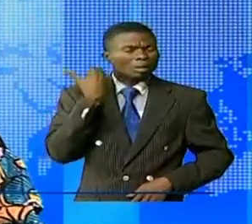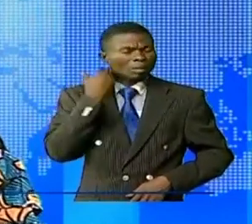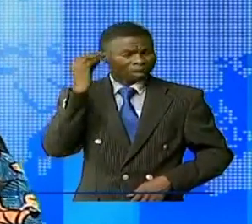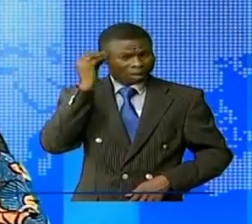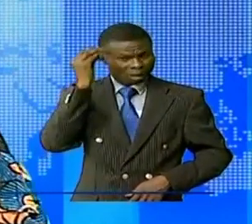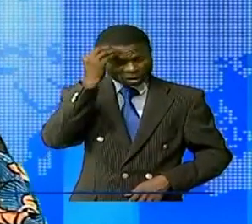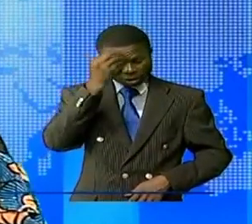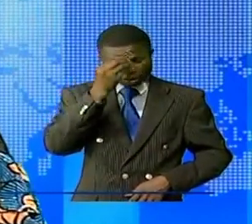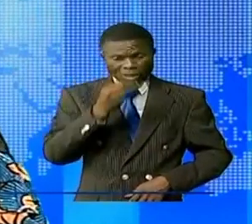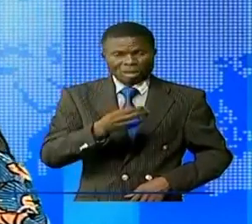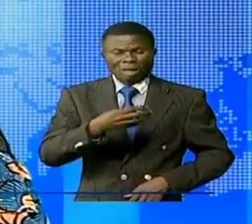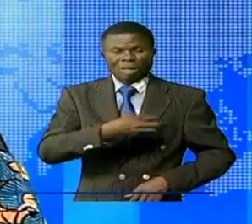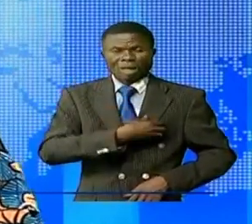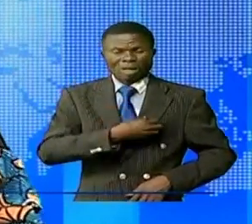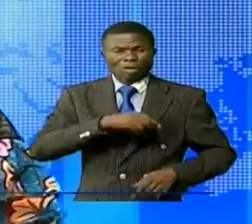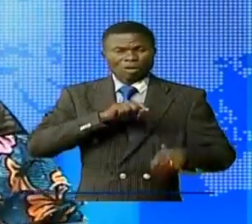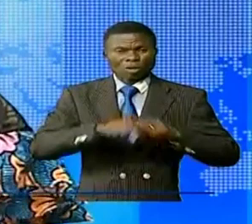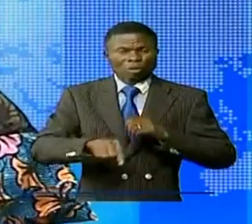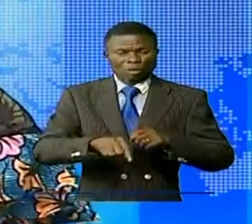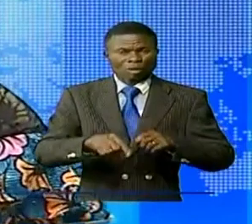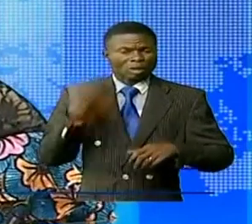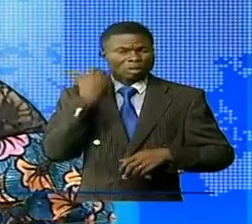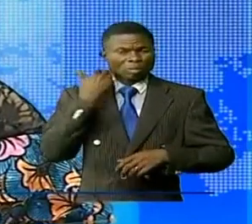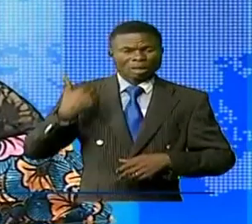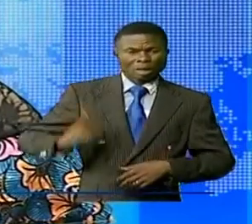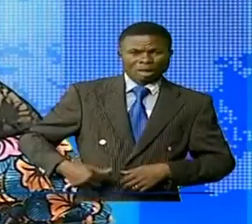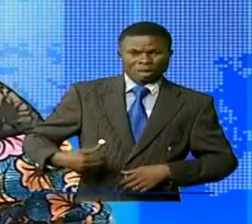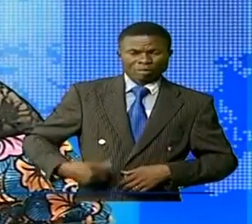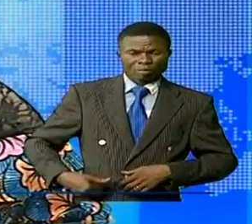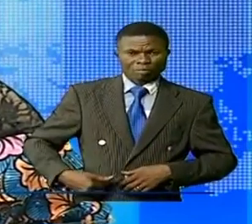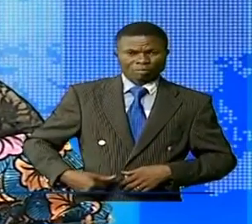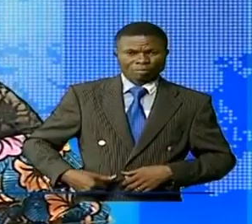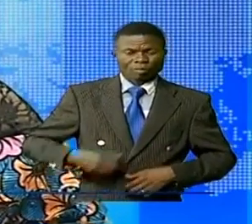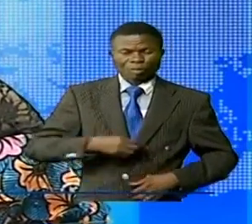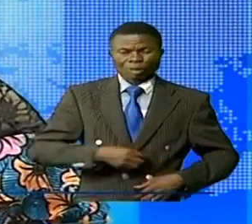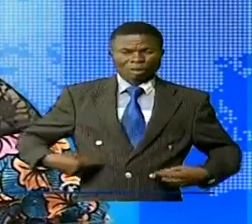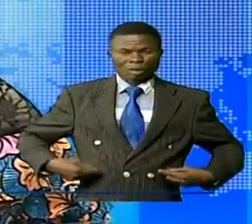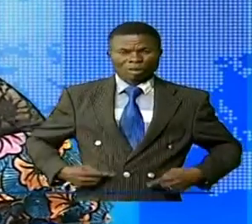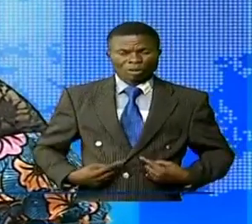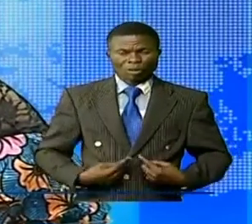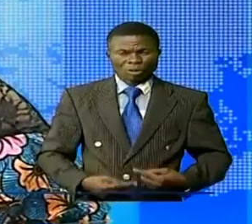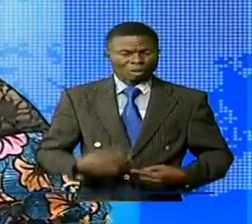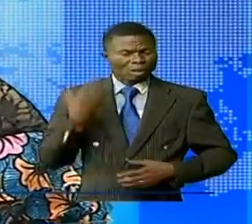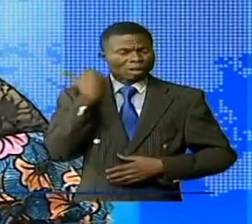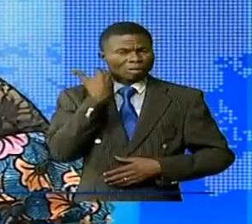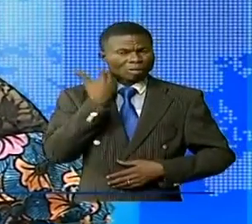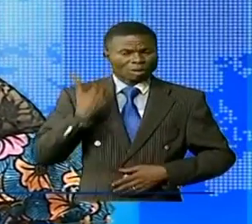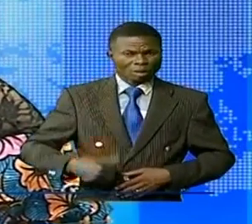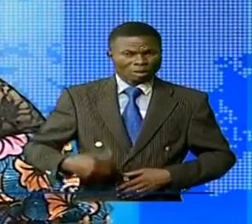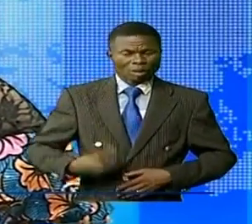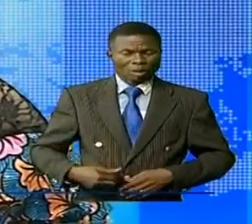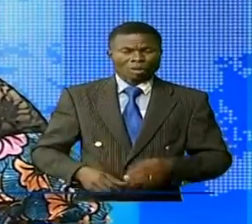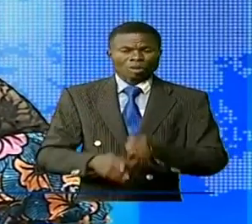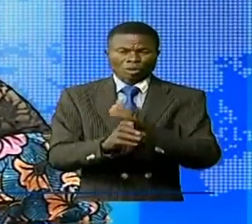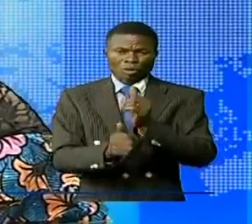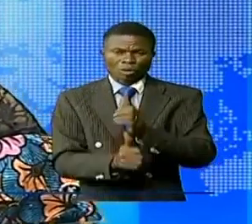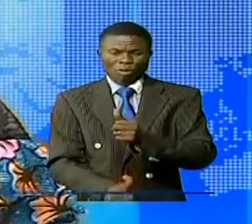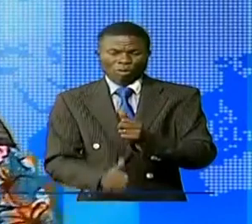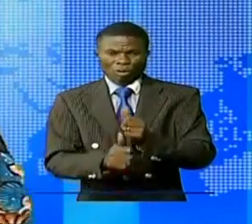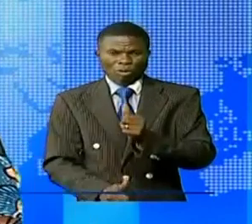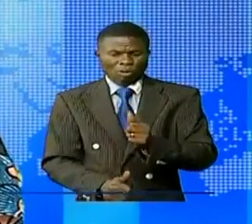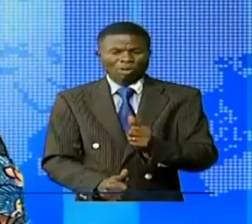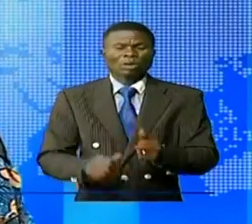les tumeurs de l'estomac, les maladies chirurgicales, les intestins, les maladies chirurgicales de l'anus et du rectum.